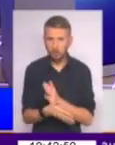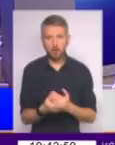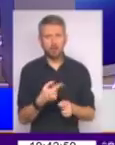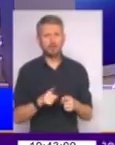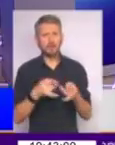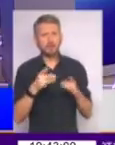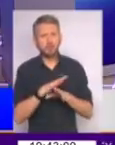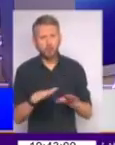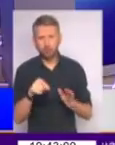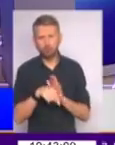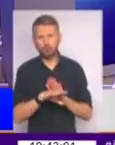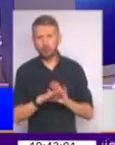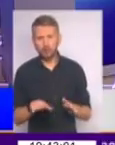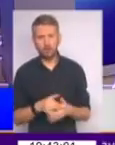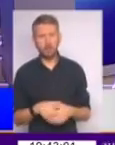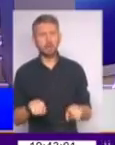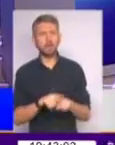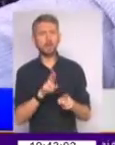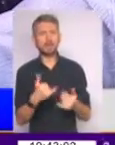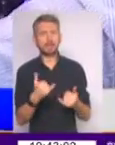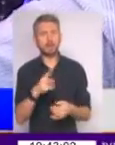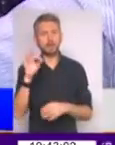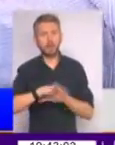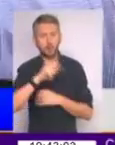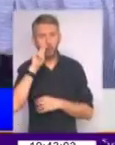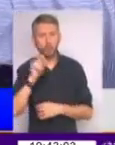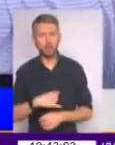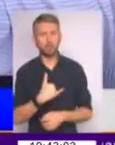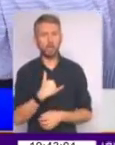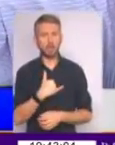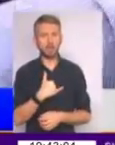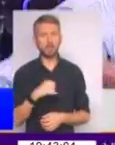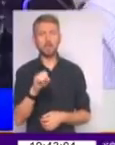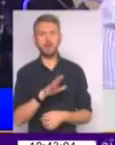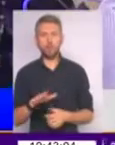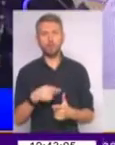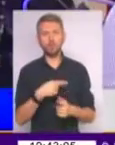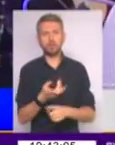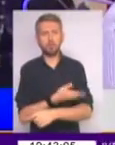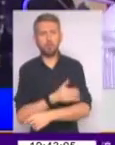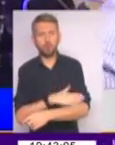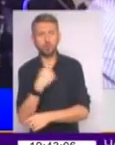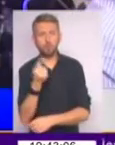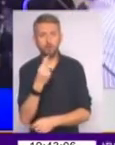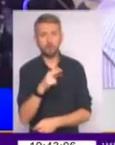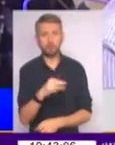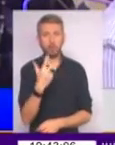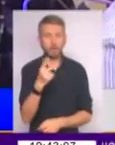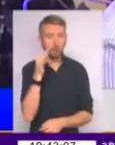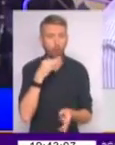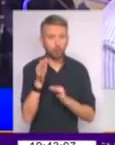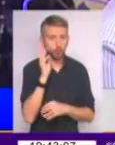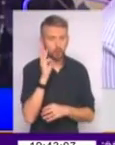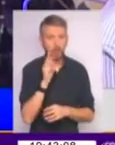судні витрати навіть де. Ота як зараз на Західній Україні в нас, в Європу чи в Польщу, в області по 3 конкурси, а там значно